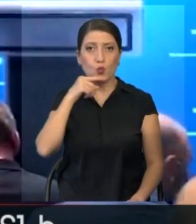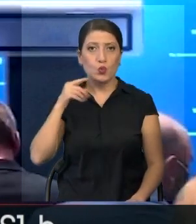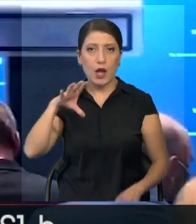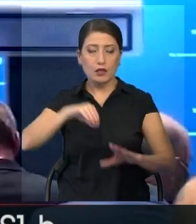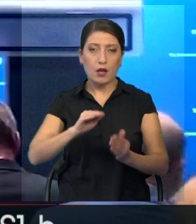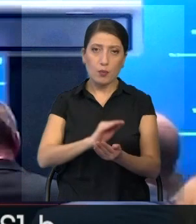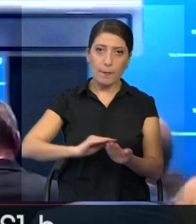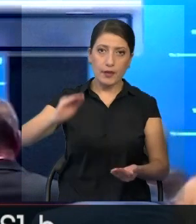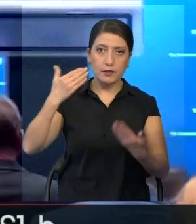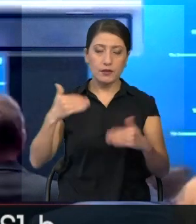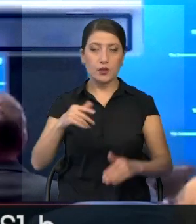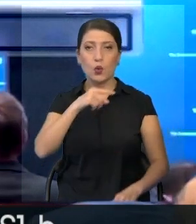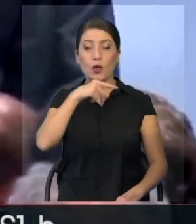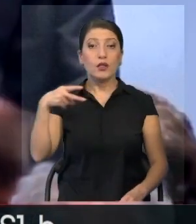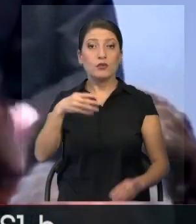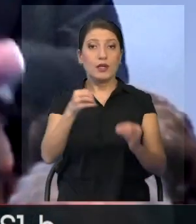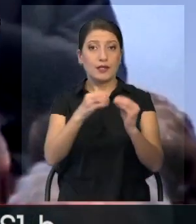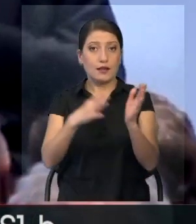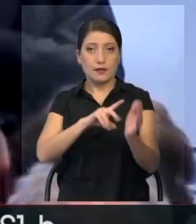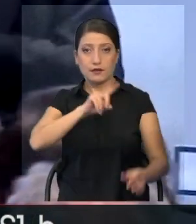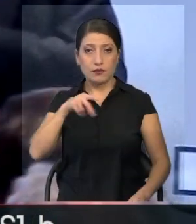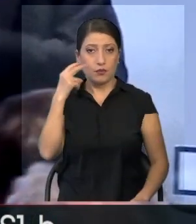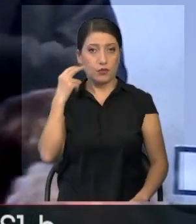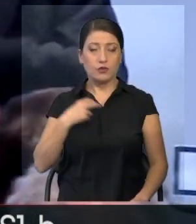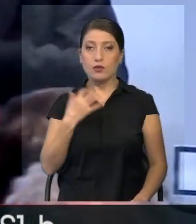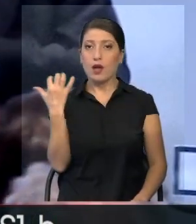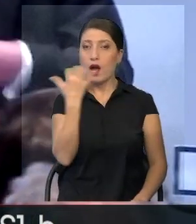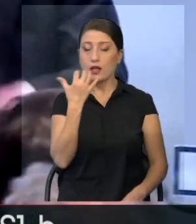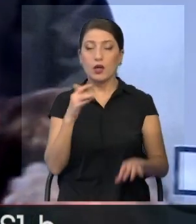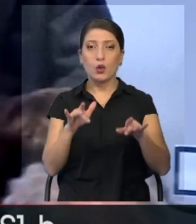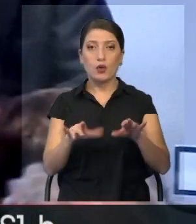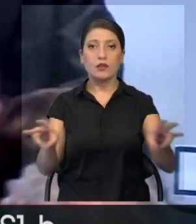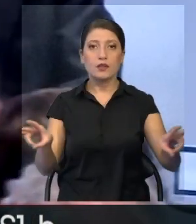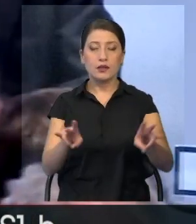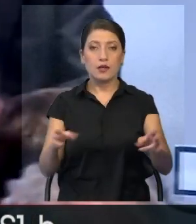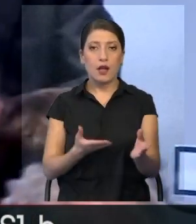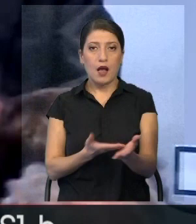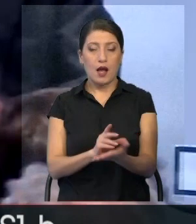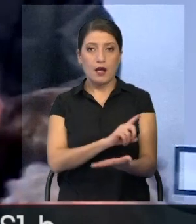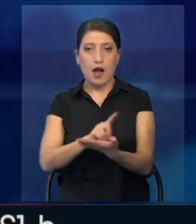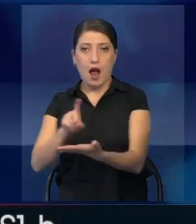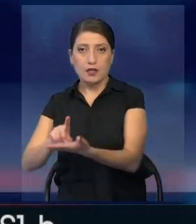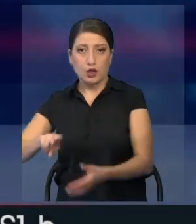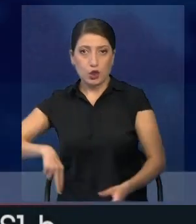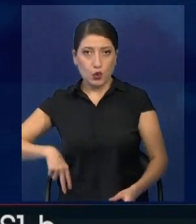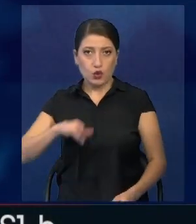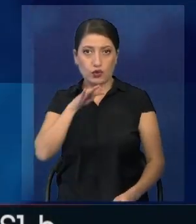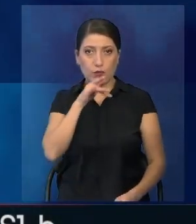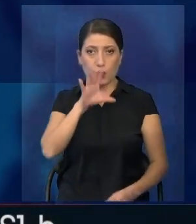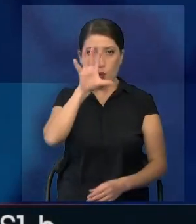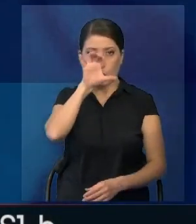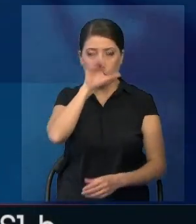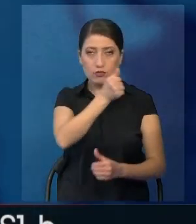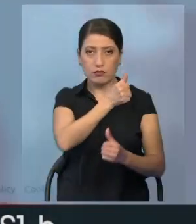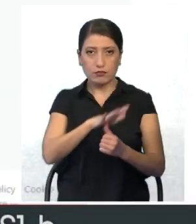անցել մանկությունը։ 2019-ին, երբ Մեծ Բրիտանիայի արտաքին գործերի նախարարության քաղաքական հարցերով տնօրենն էր, լուսանկար